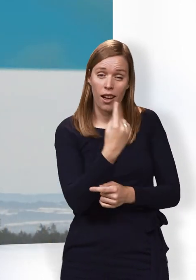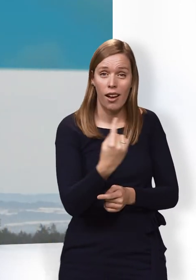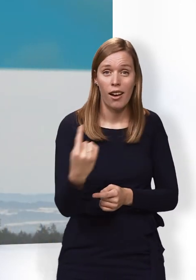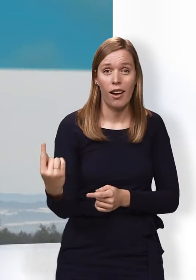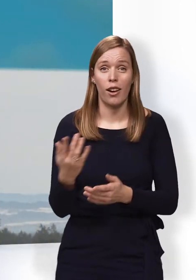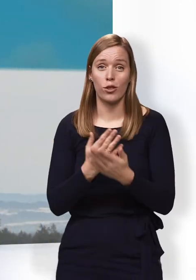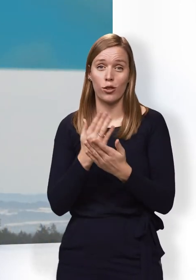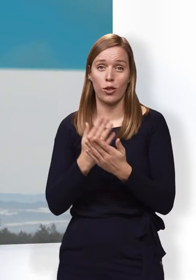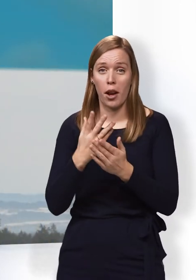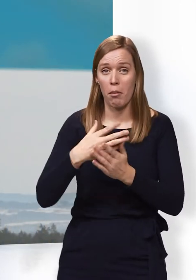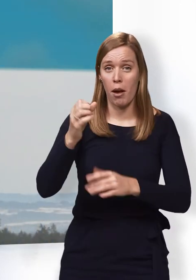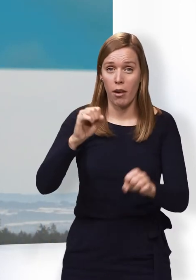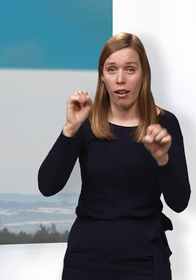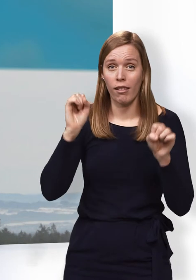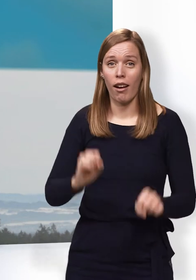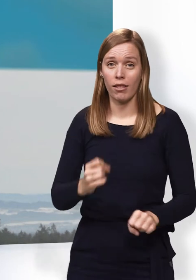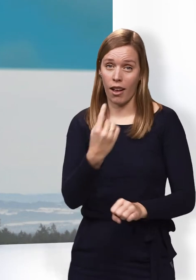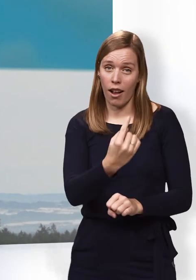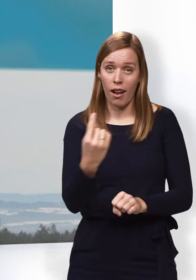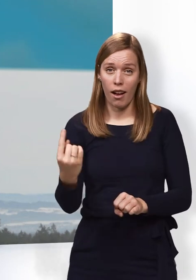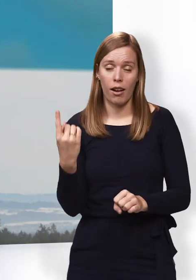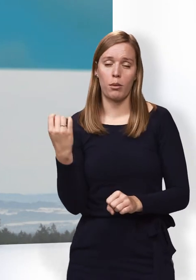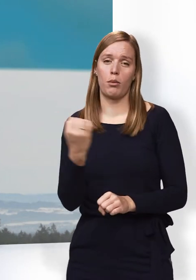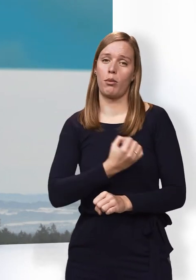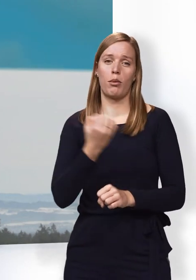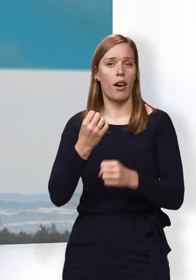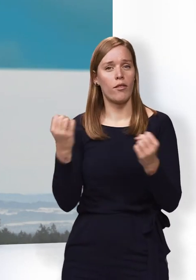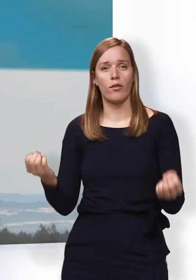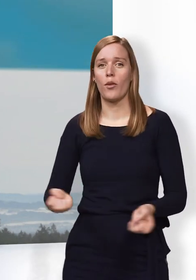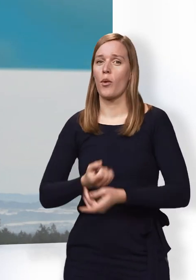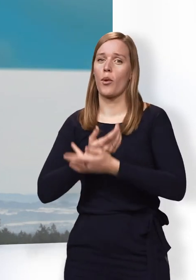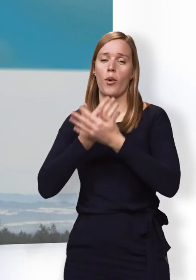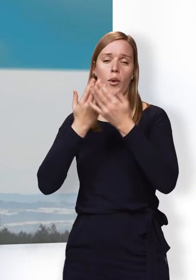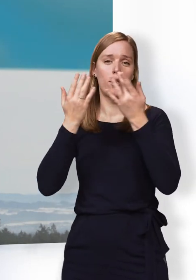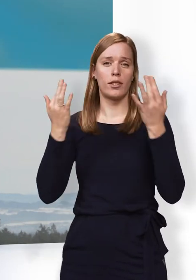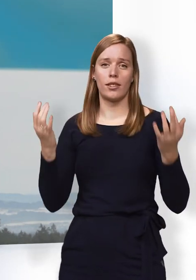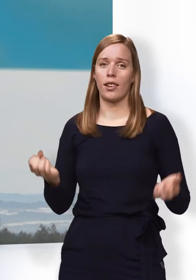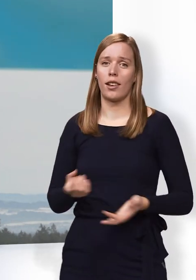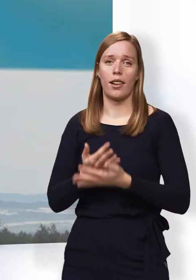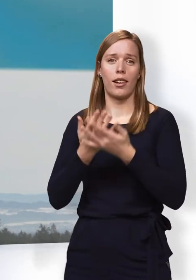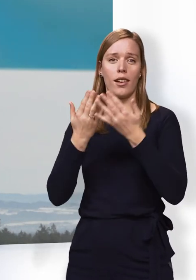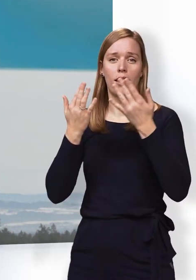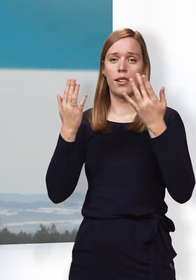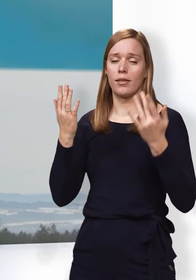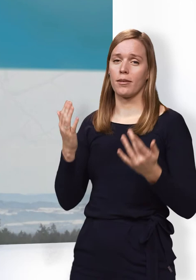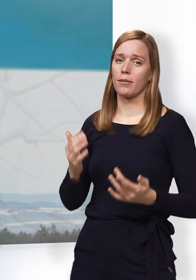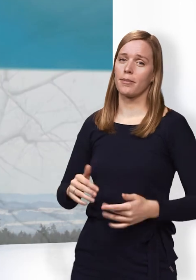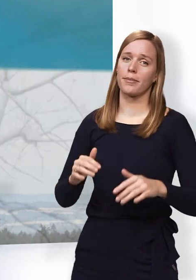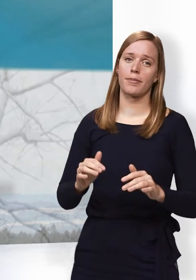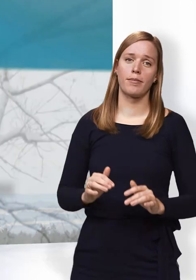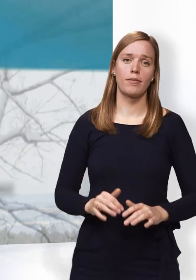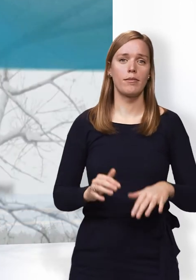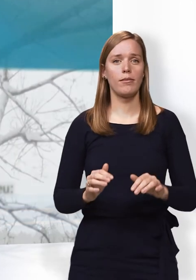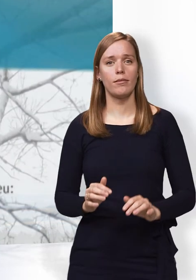ein Wunder, hätt doch nur einer von uns diesen großen Trumpf.